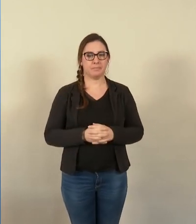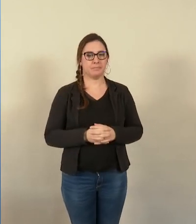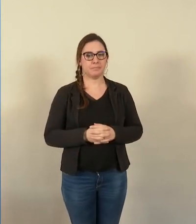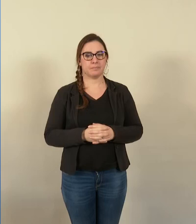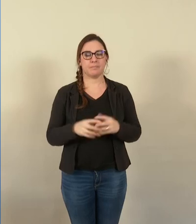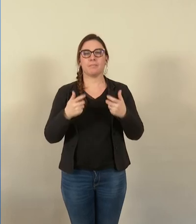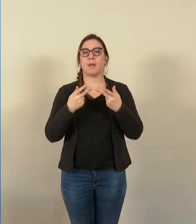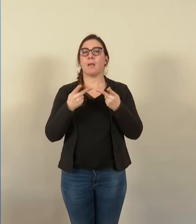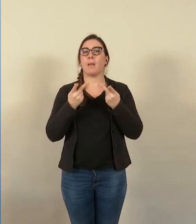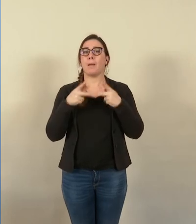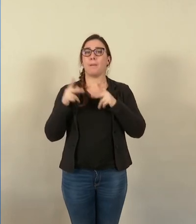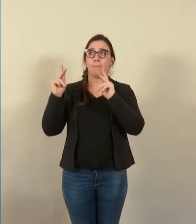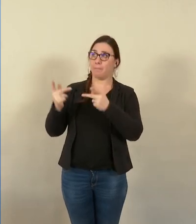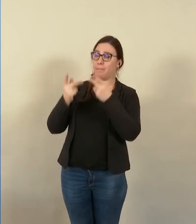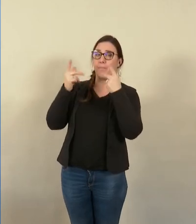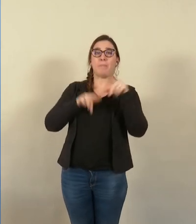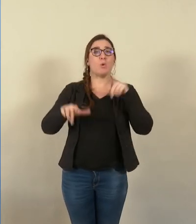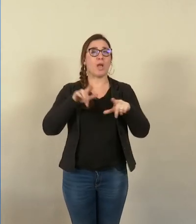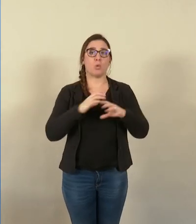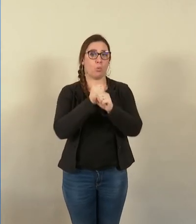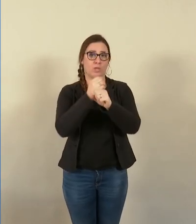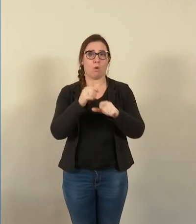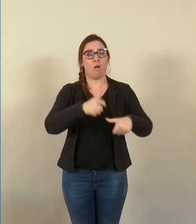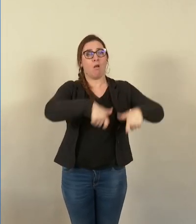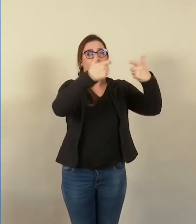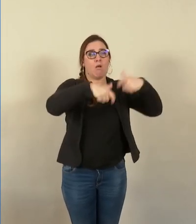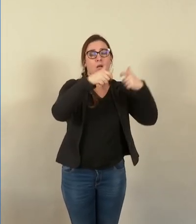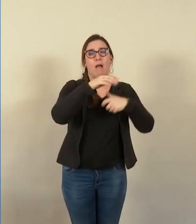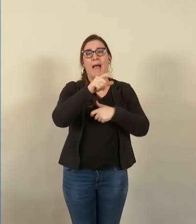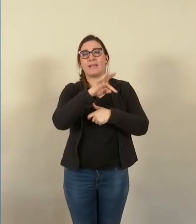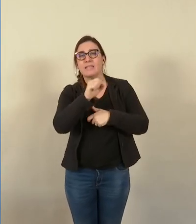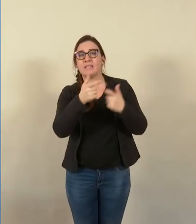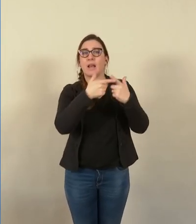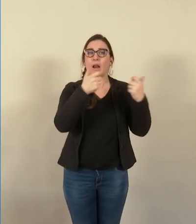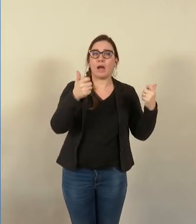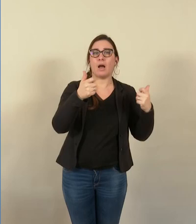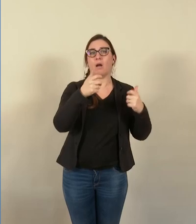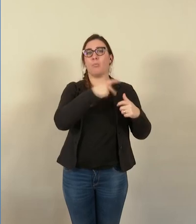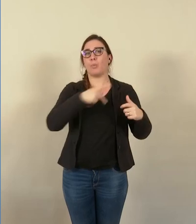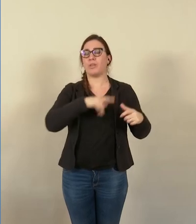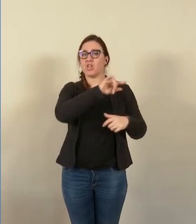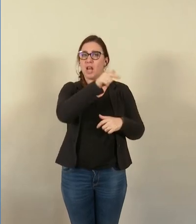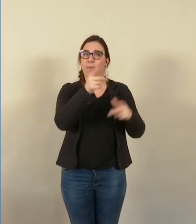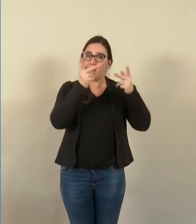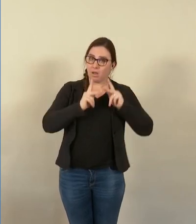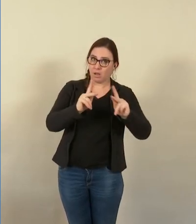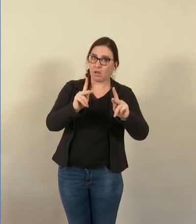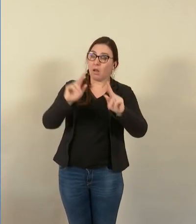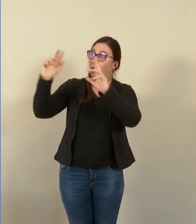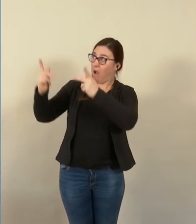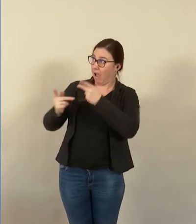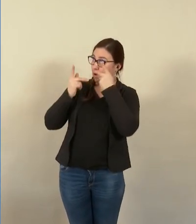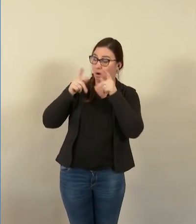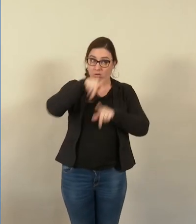de louer consiste pour le dire en un mot à obliger les bailleurs à disposer d'une autorisation de mise en location autorisation accorder si le